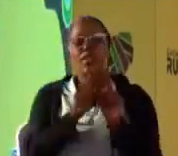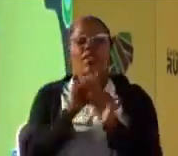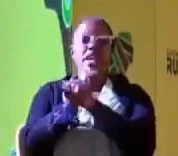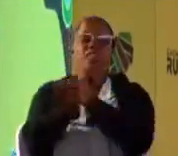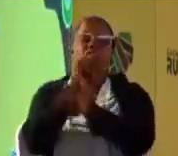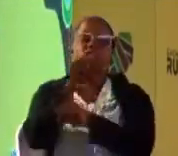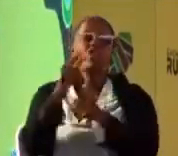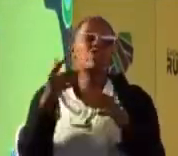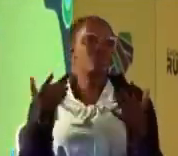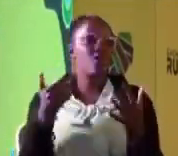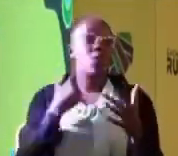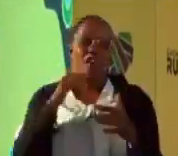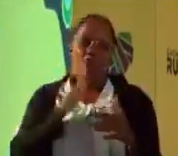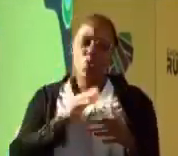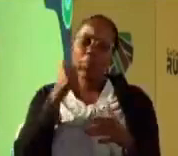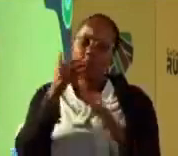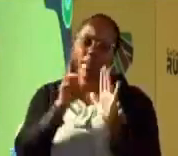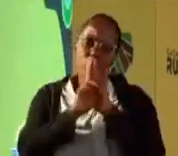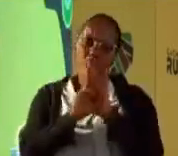wanakutetea.